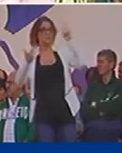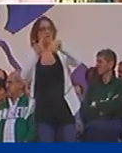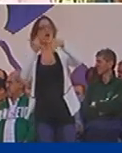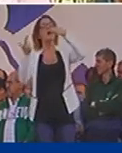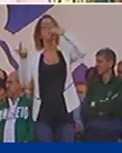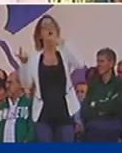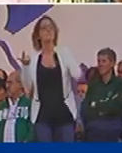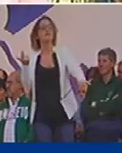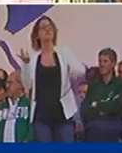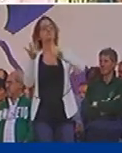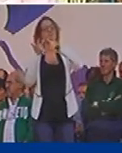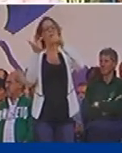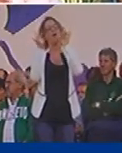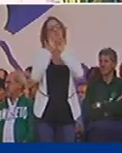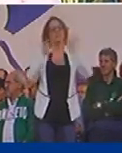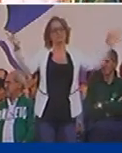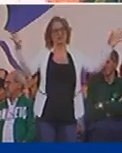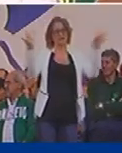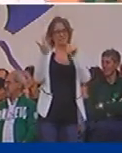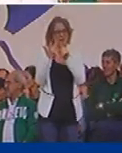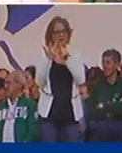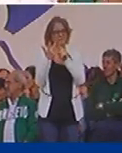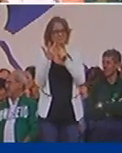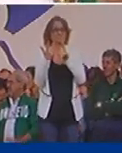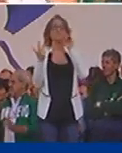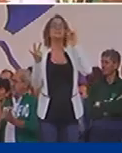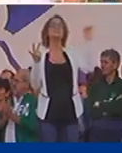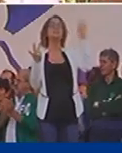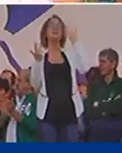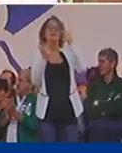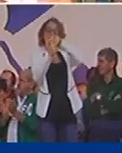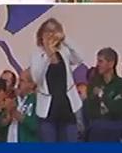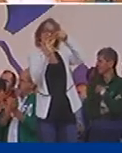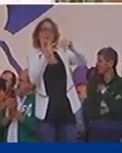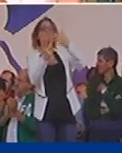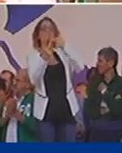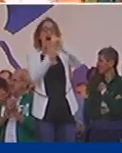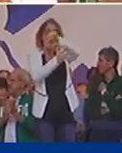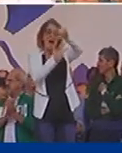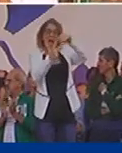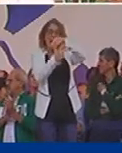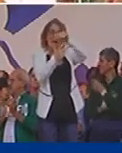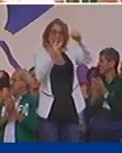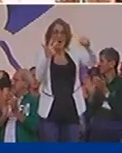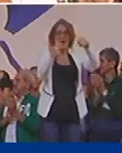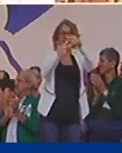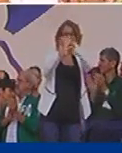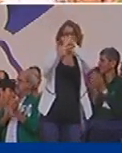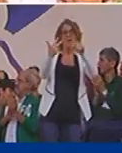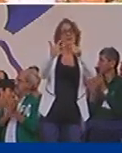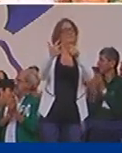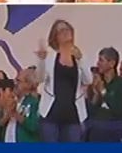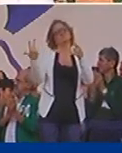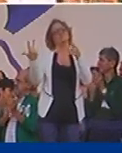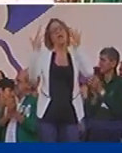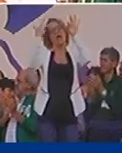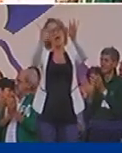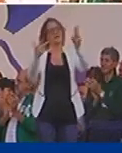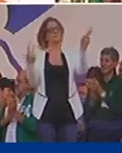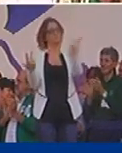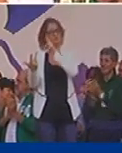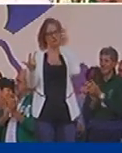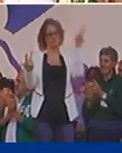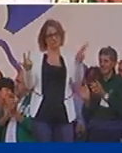capacità e libertà. Se ne manca una sola di queste tre, non andiamo da nessuna